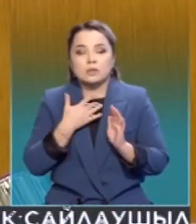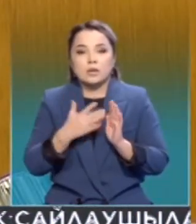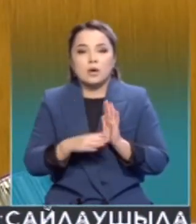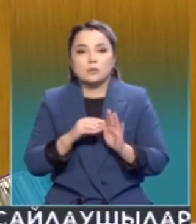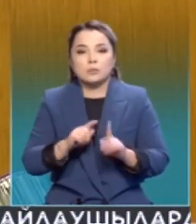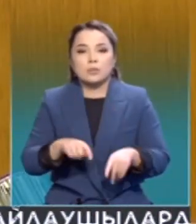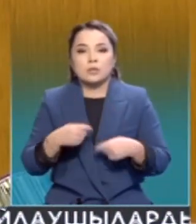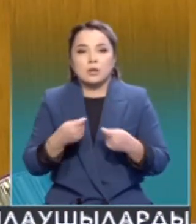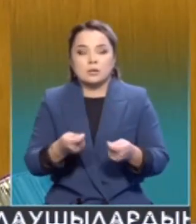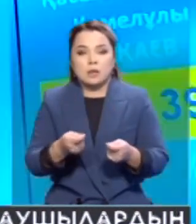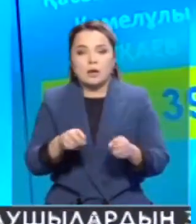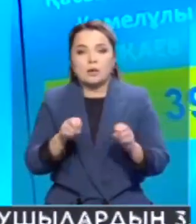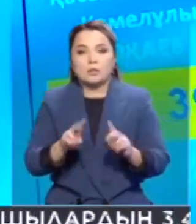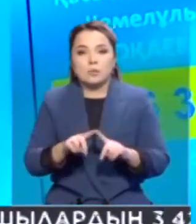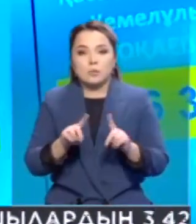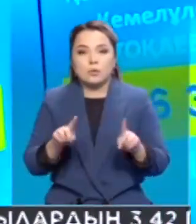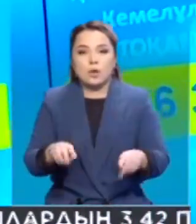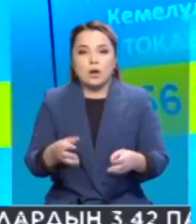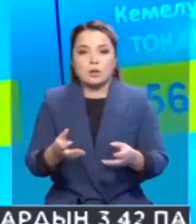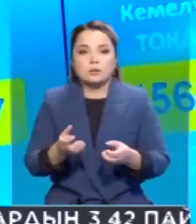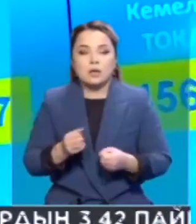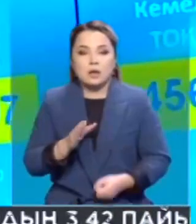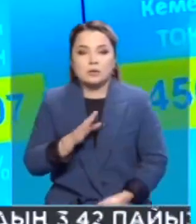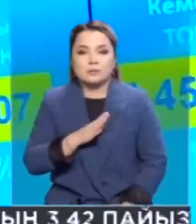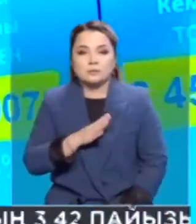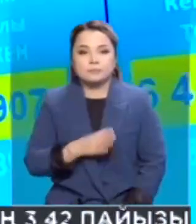69,144% дауыс беруге арналған бюллетендерді алған.